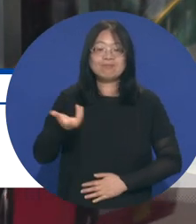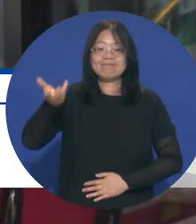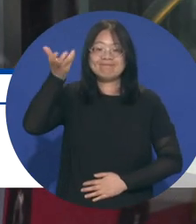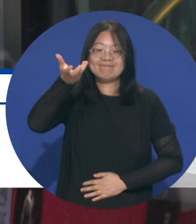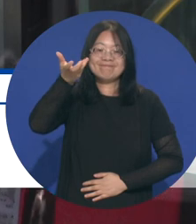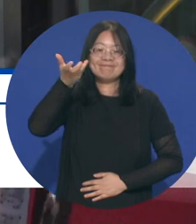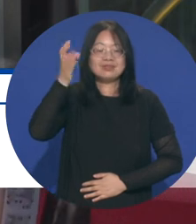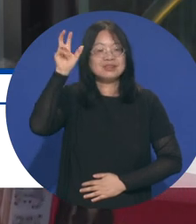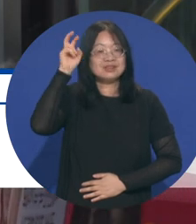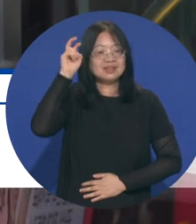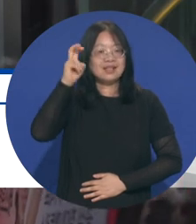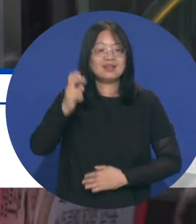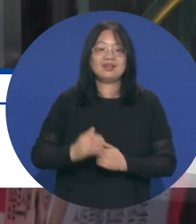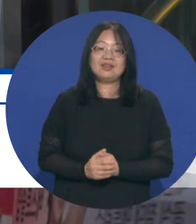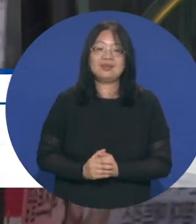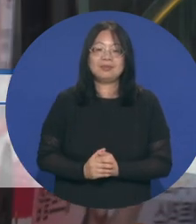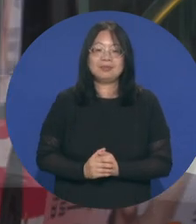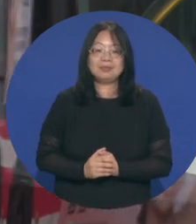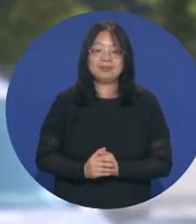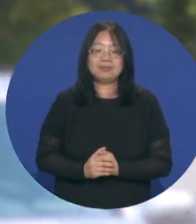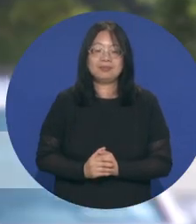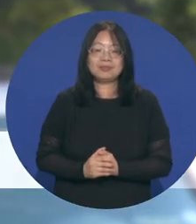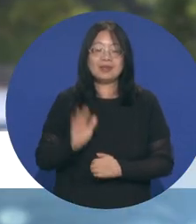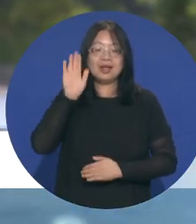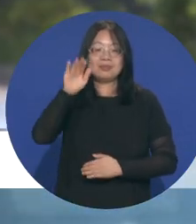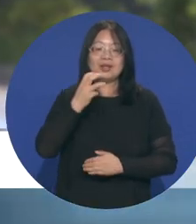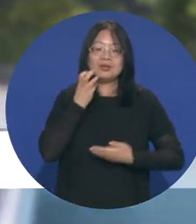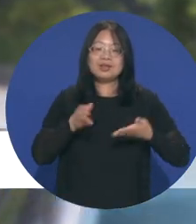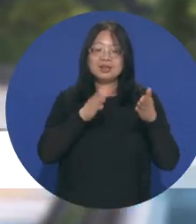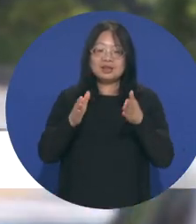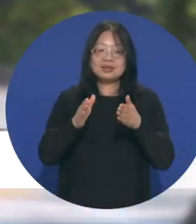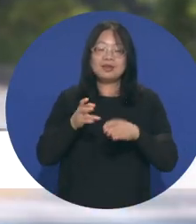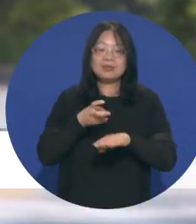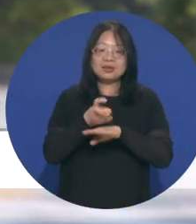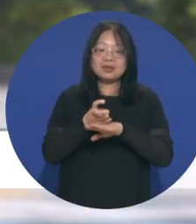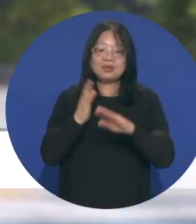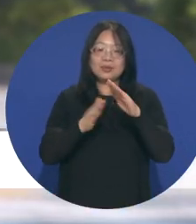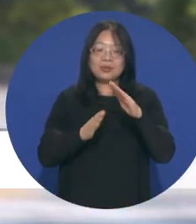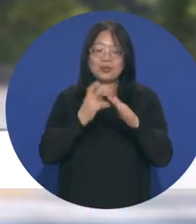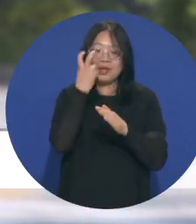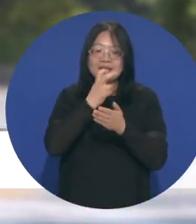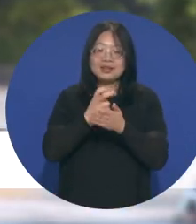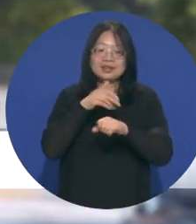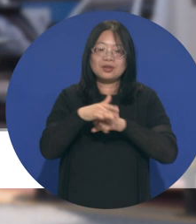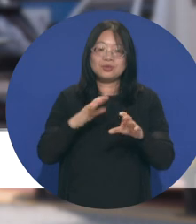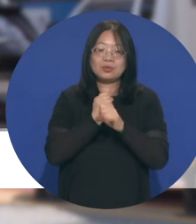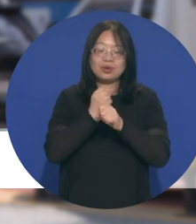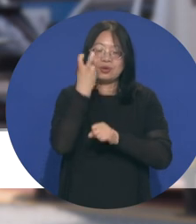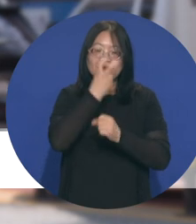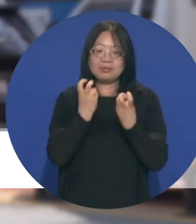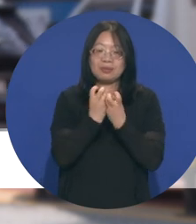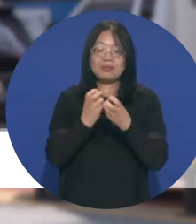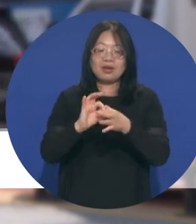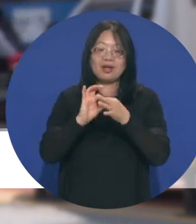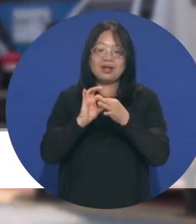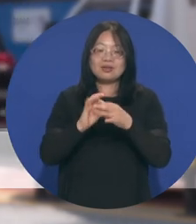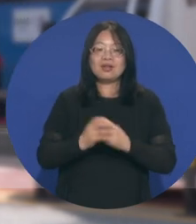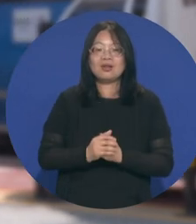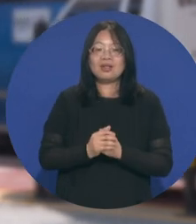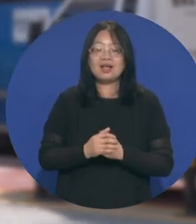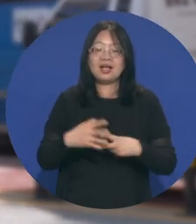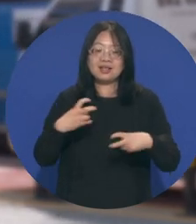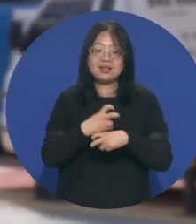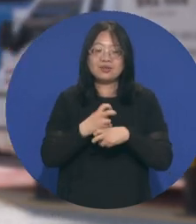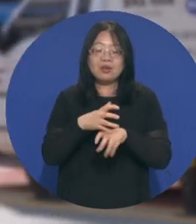대폭 향상될 것으로 기대하고 있습니다 앞으로 경기도는 시내버스 공공관리 종합관리 방안을 통해 대중교통